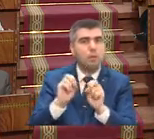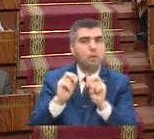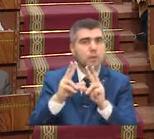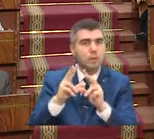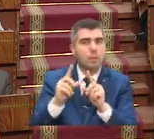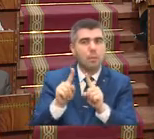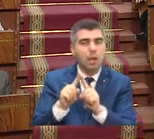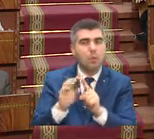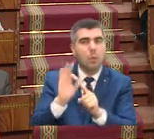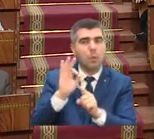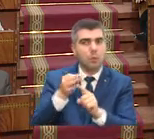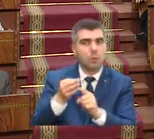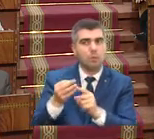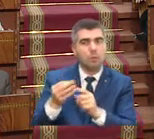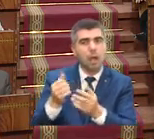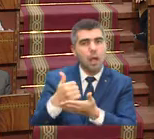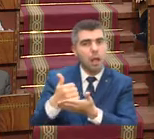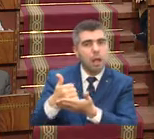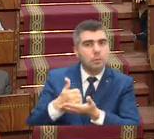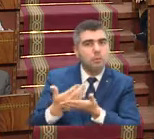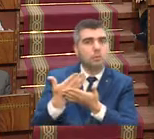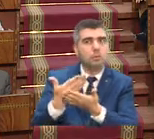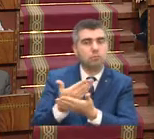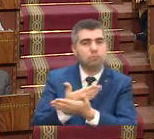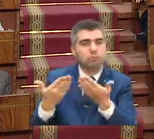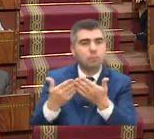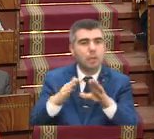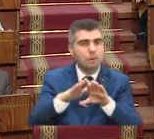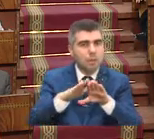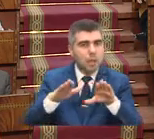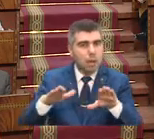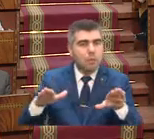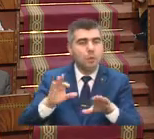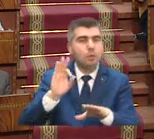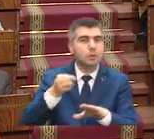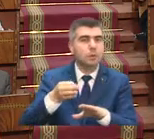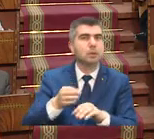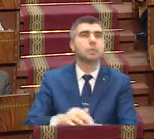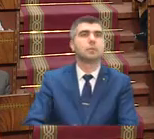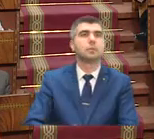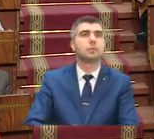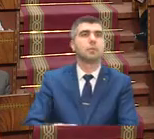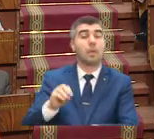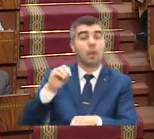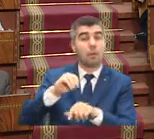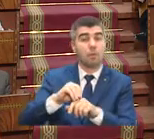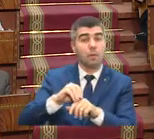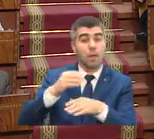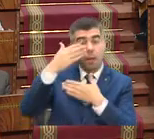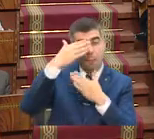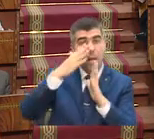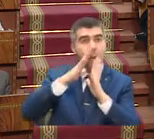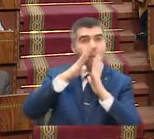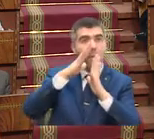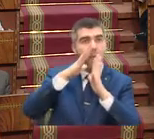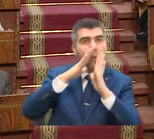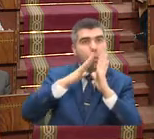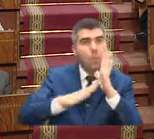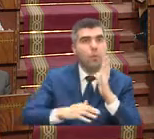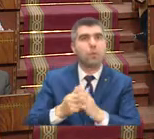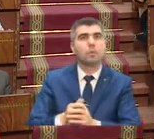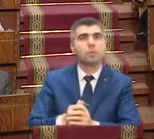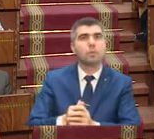ومطمئنة، وينتظر الثقة والأمان والاستقرار. كذلك أن المغاربة بصفة عامة في